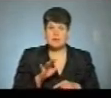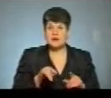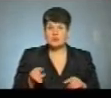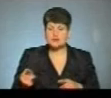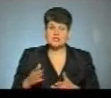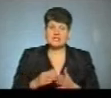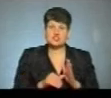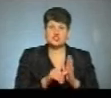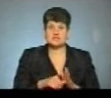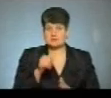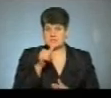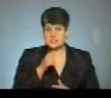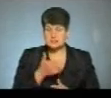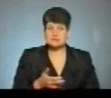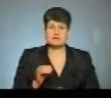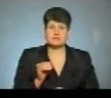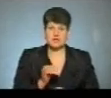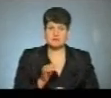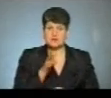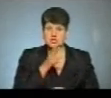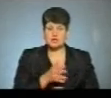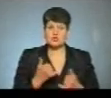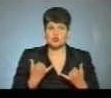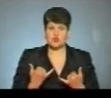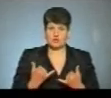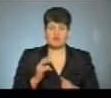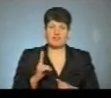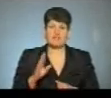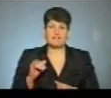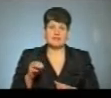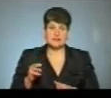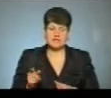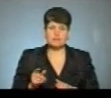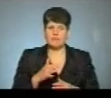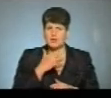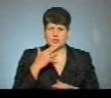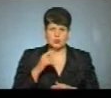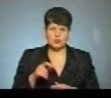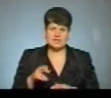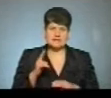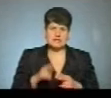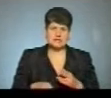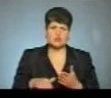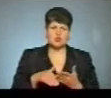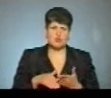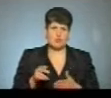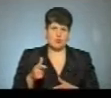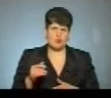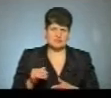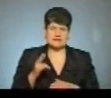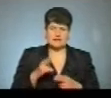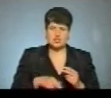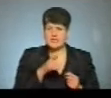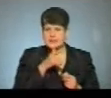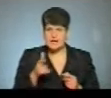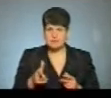складає 6 місяців. І, власне, під час сьогодні, в квітні, в багатьох людей закінчилися допомоги. Наприклад, завершились терміни